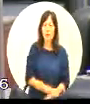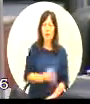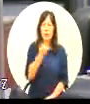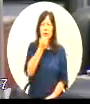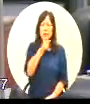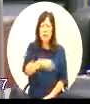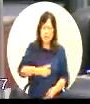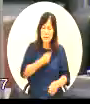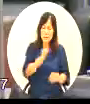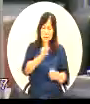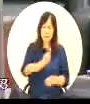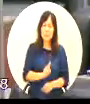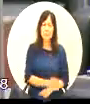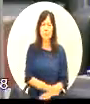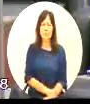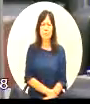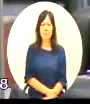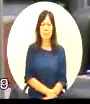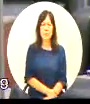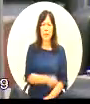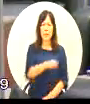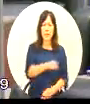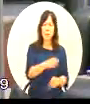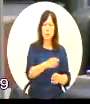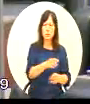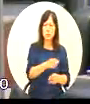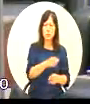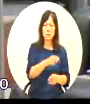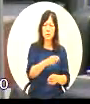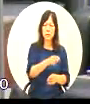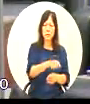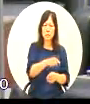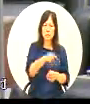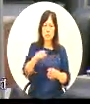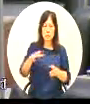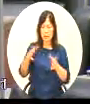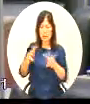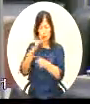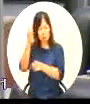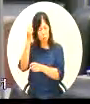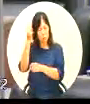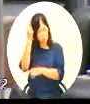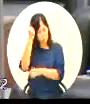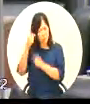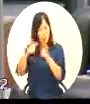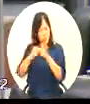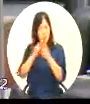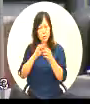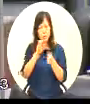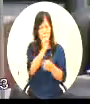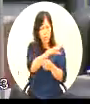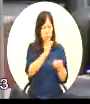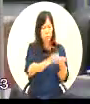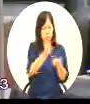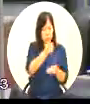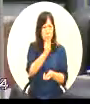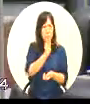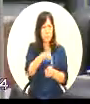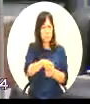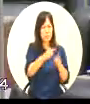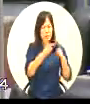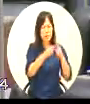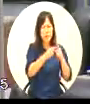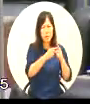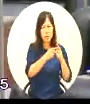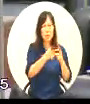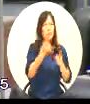是什么状况？这个家属最后，这个同居人最后告诉这个医师说，这个病人